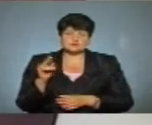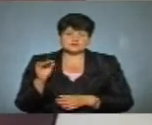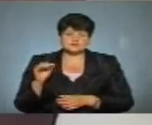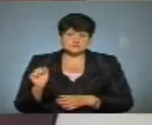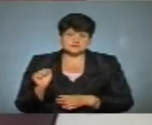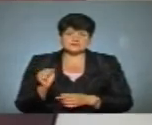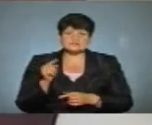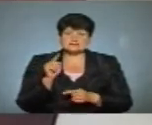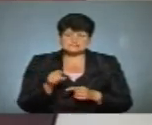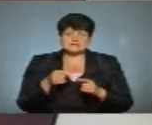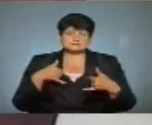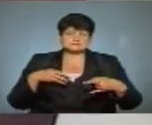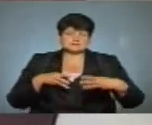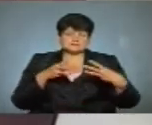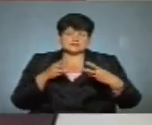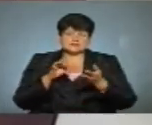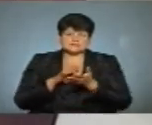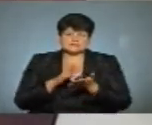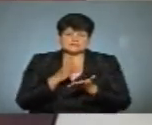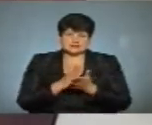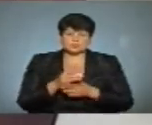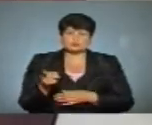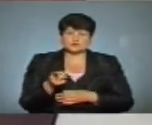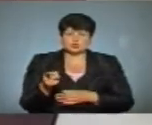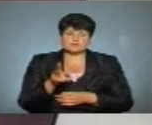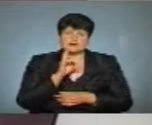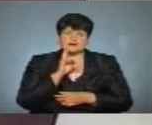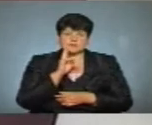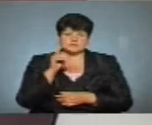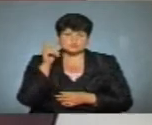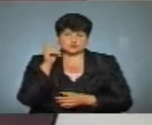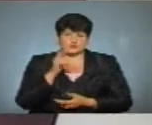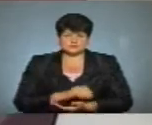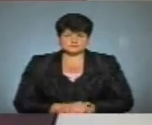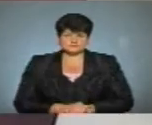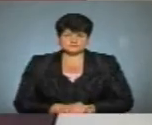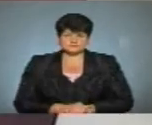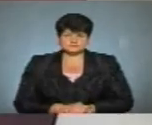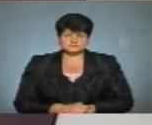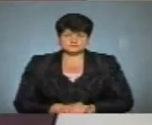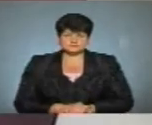словами, такі контактні центри діють у Тернополі, Кременці і Чорткові.